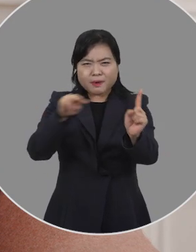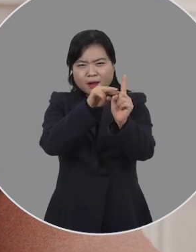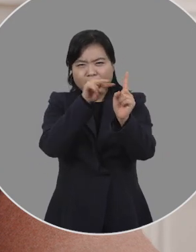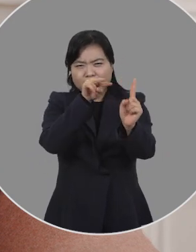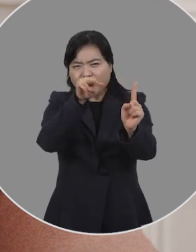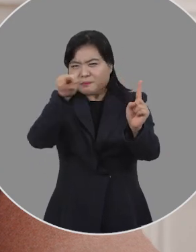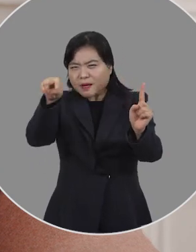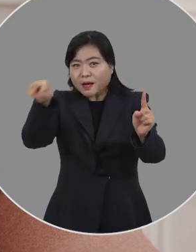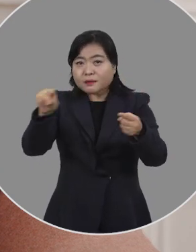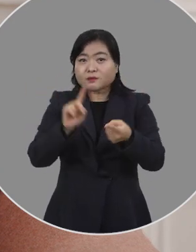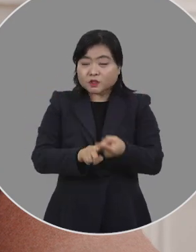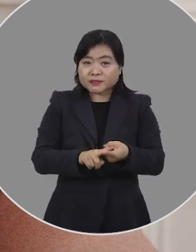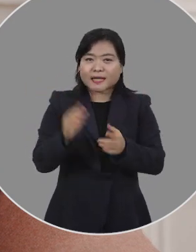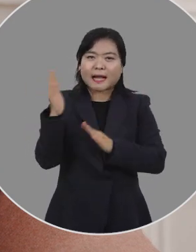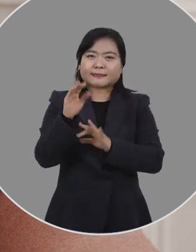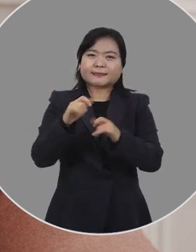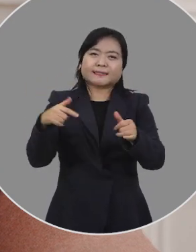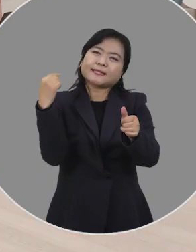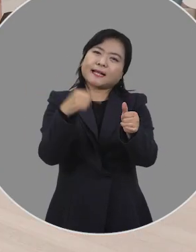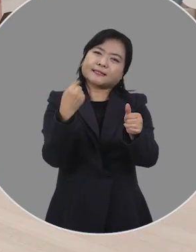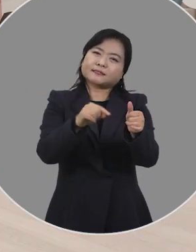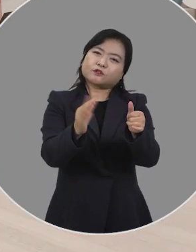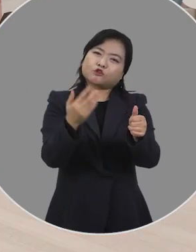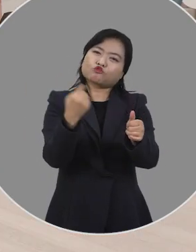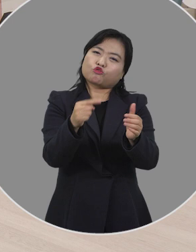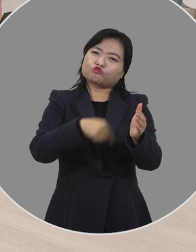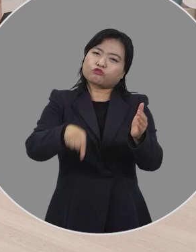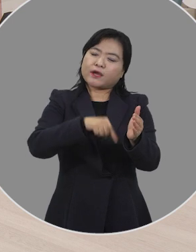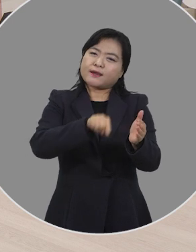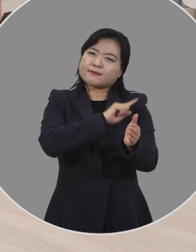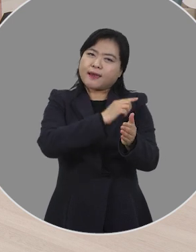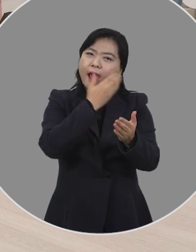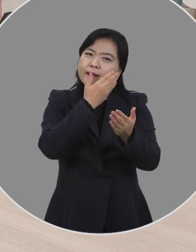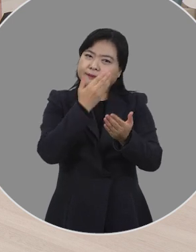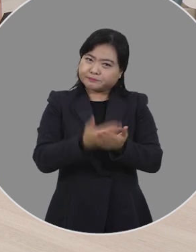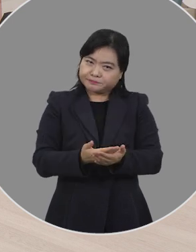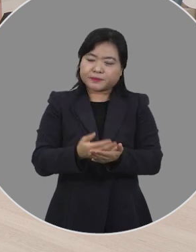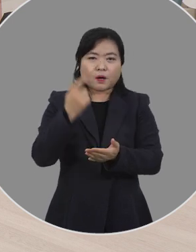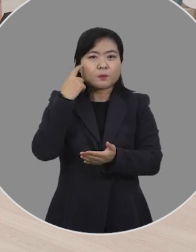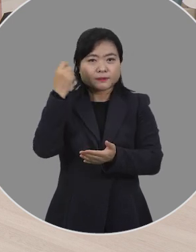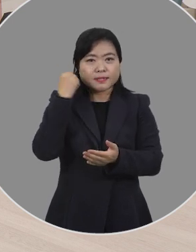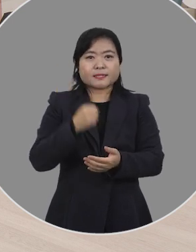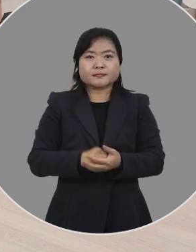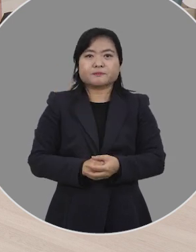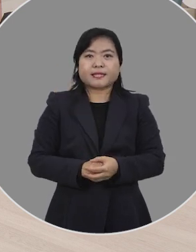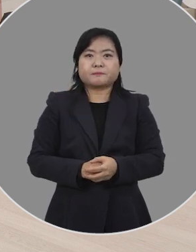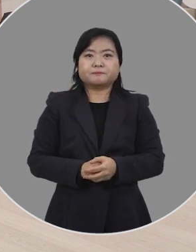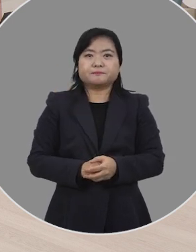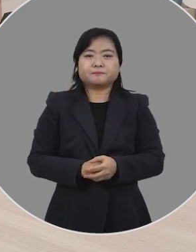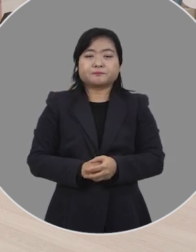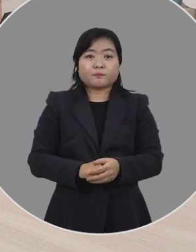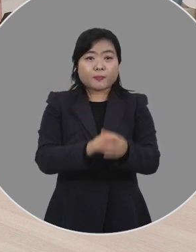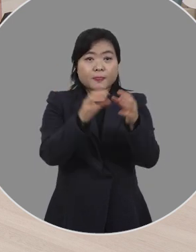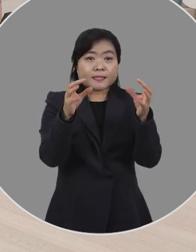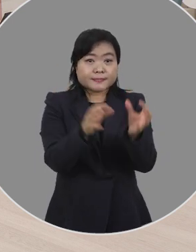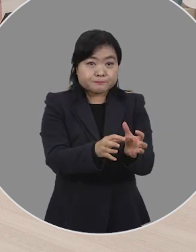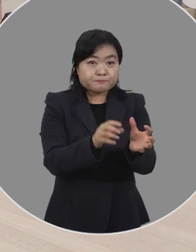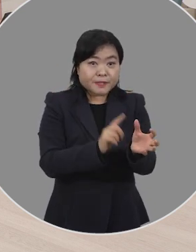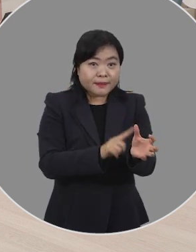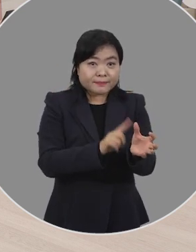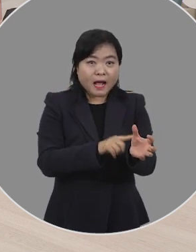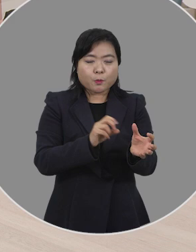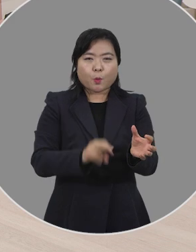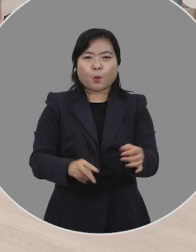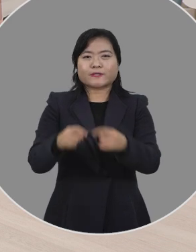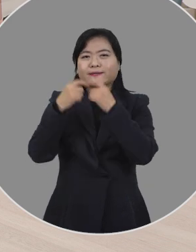저희가 학생들한테 이제 가르쳐야 되는 교육 중에 큰 핵심이 아닐까라는 생각이 드네요. 그